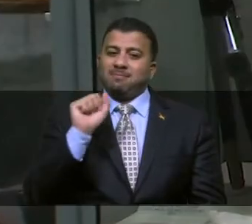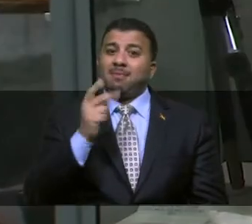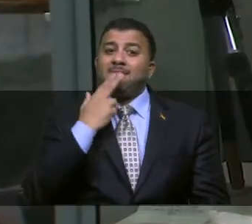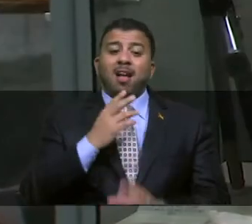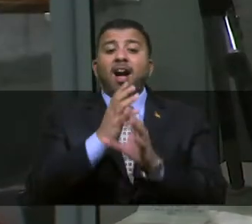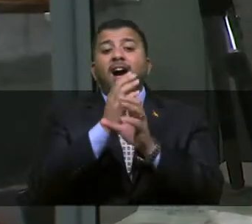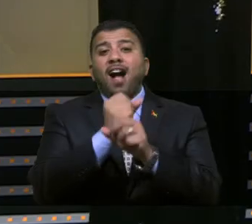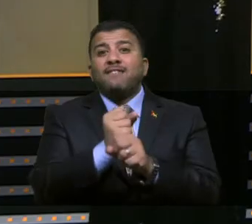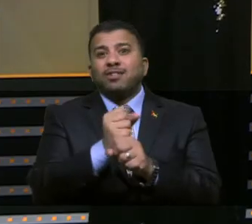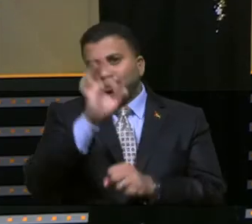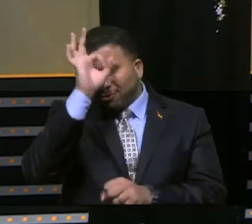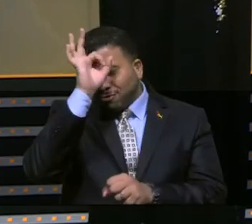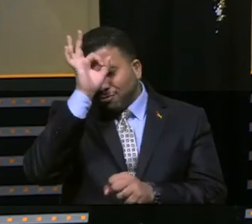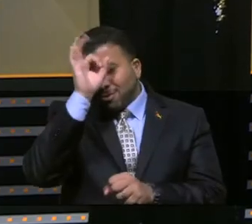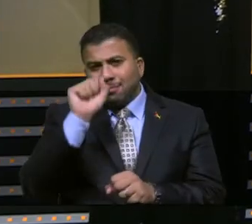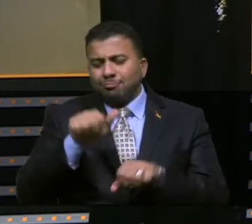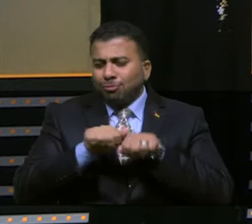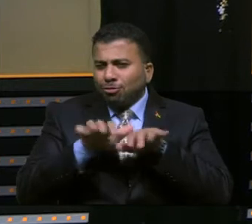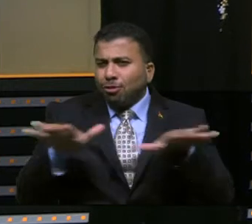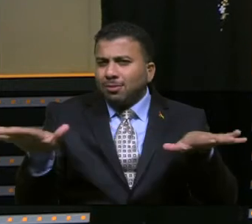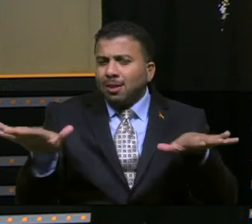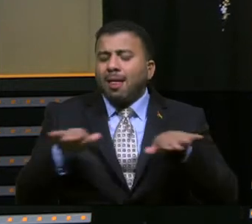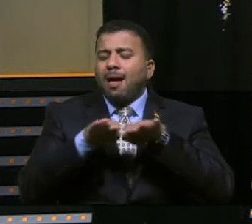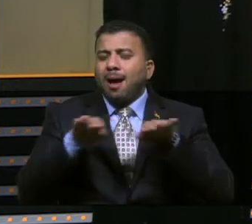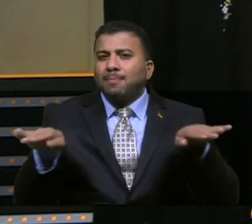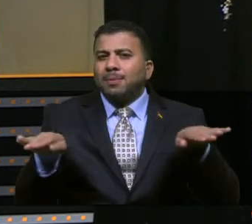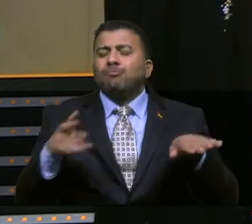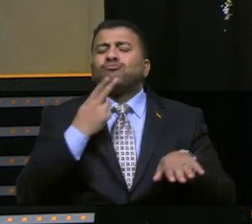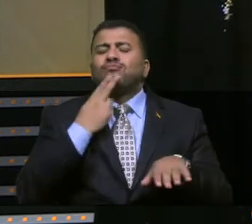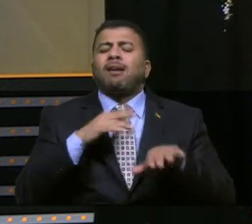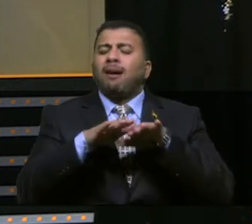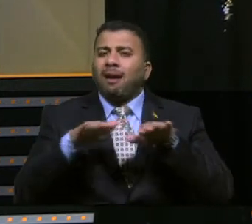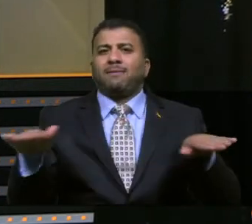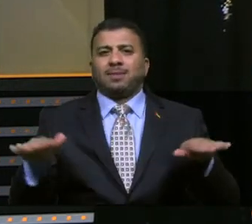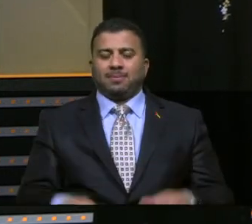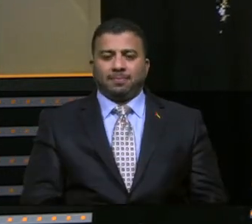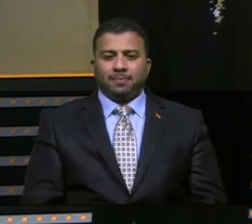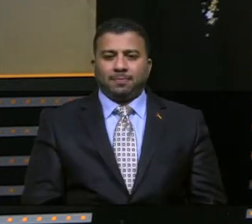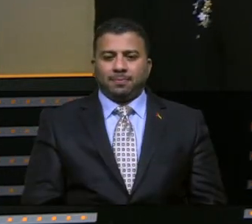الجبهة الداخلية ونشر الأمن والأمان.